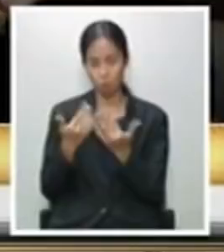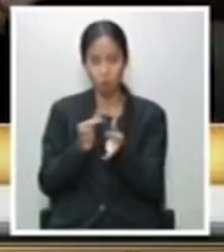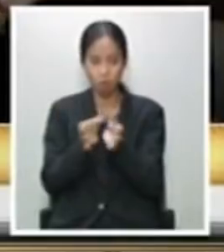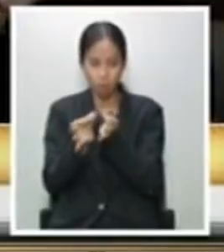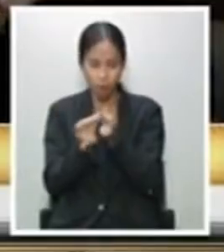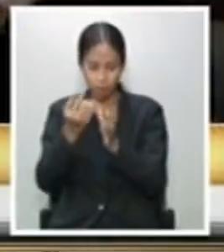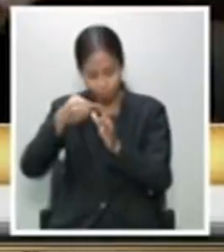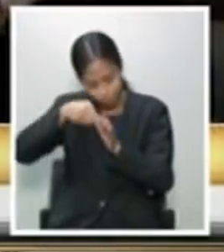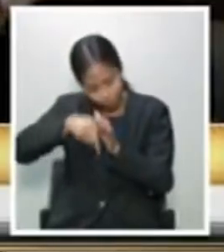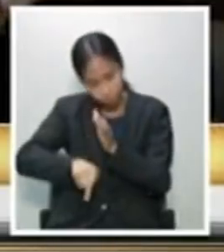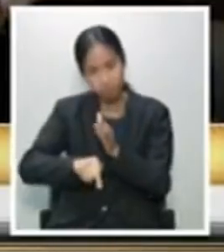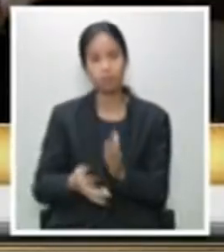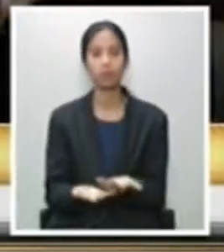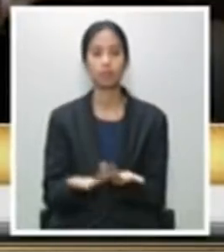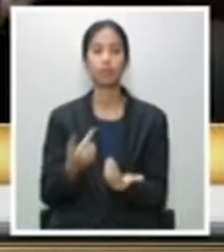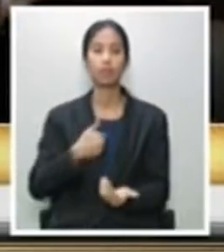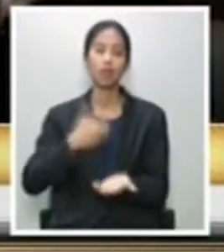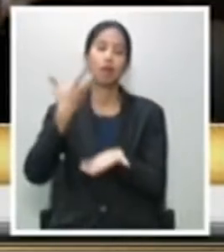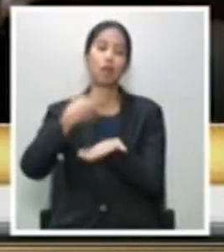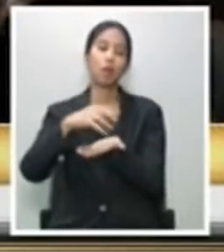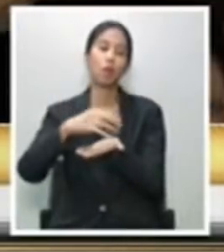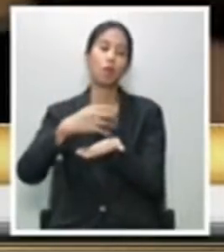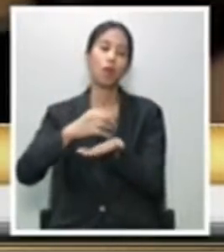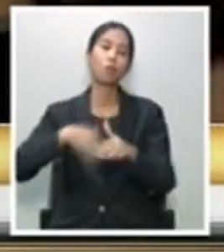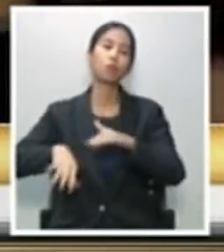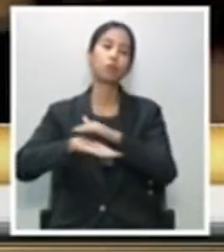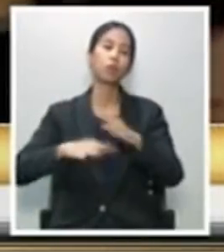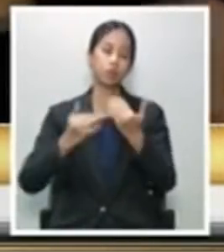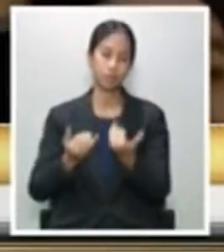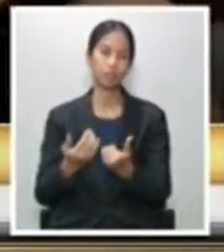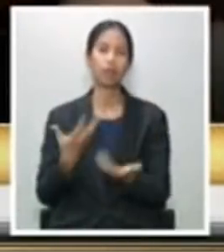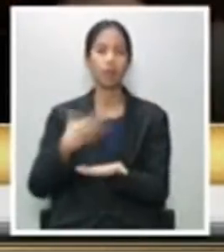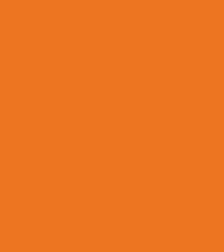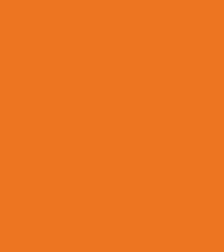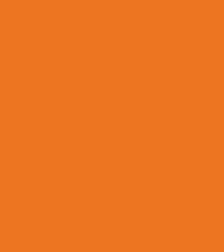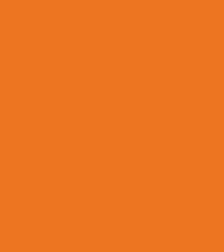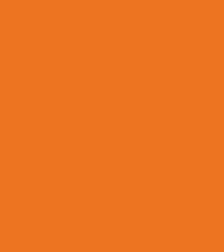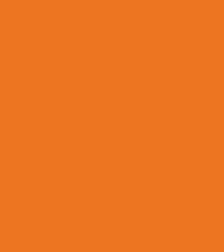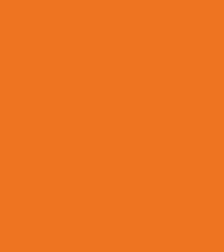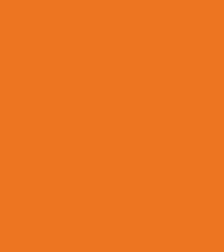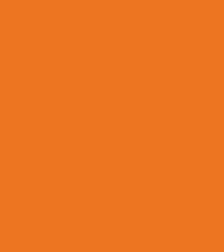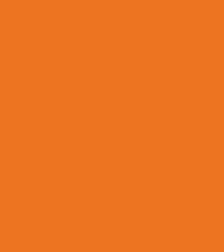ละเรื่องที่ผมได้กล่าวเกริ่นไปแล้วผมขอใช้เวลาของสภาเพียงเท่านี้ครับขอบคุณครับ